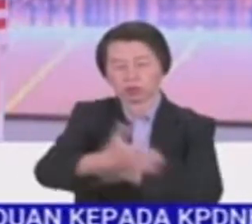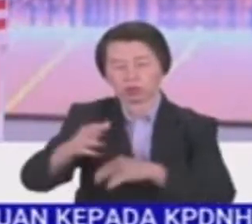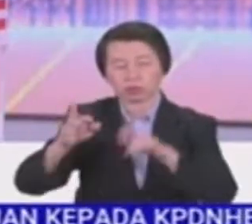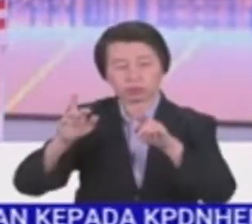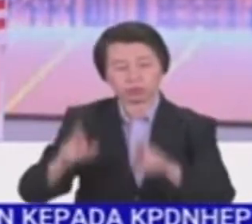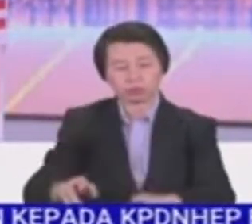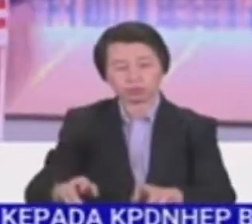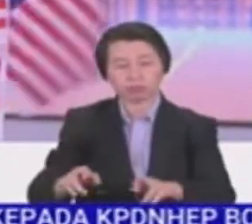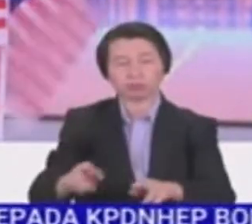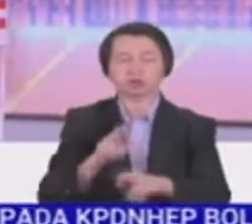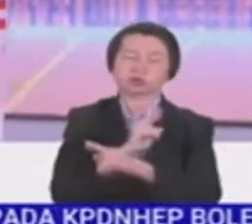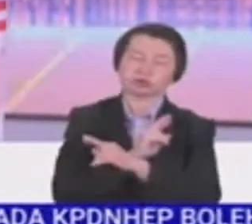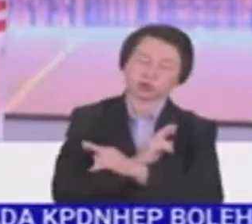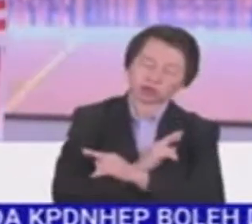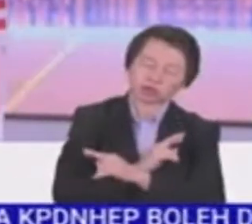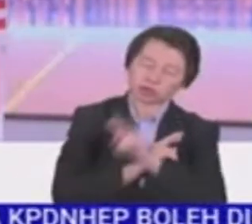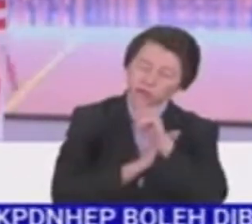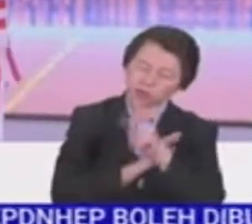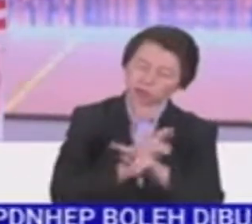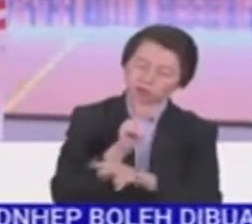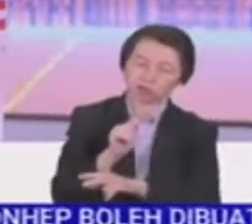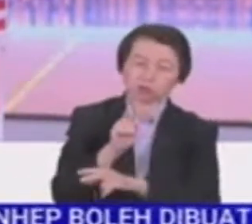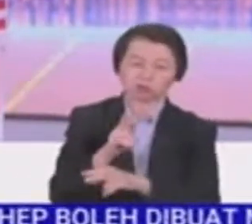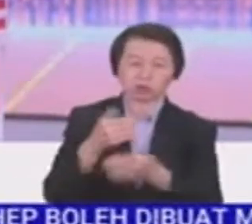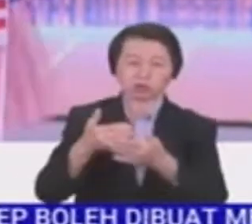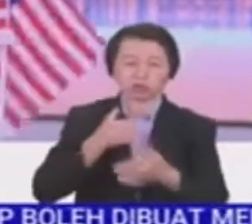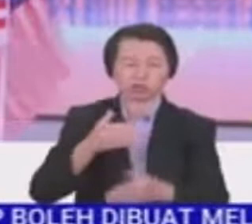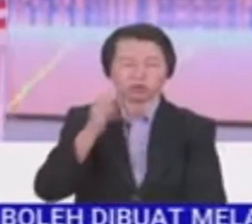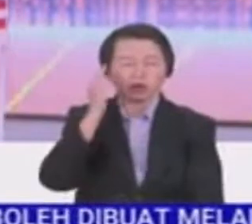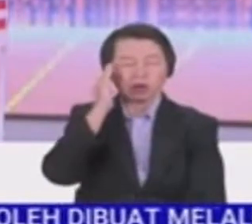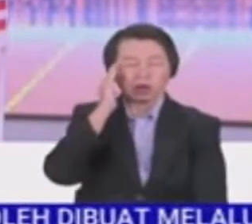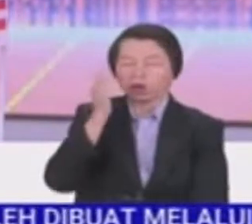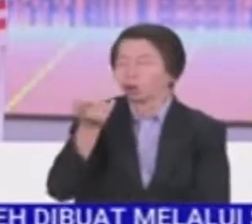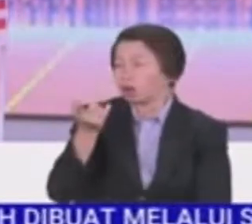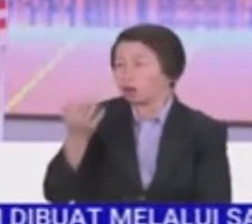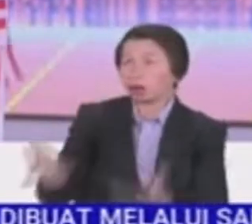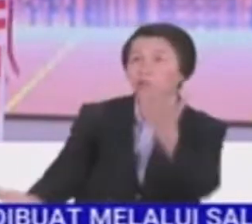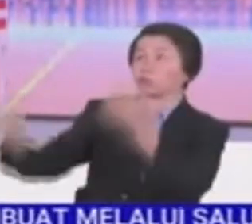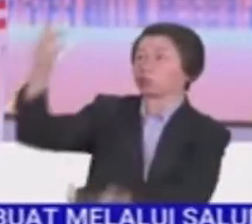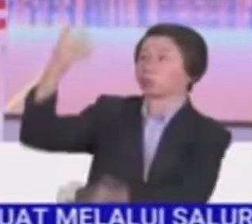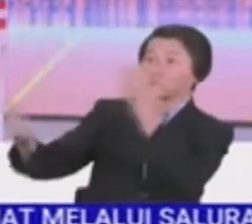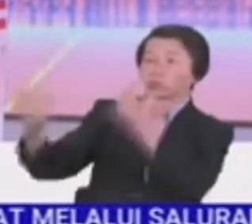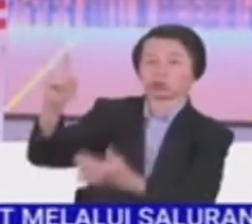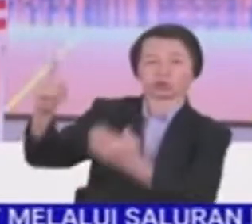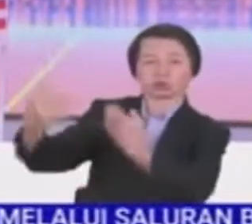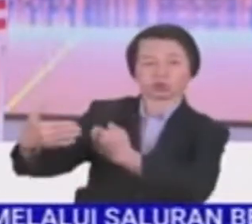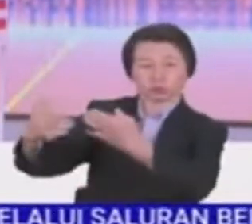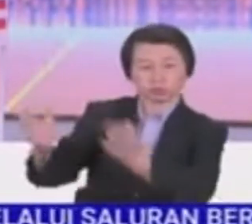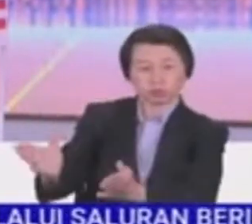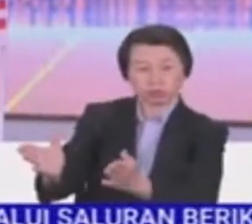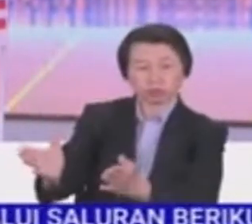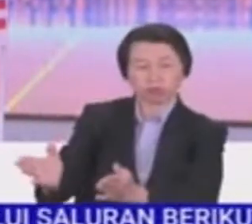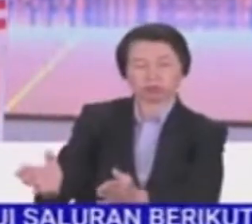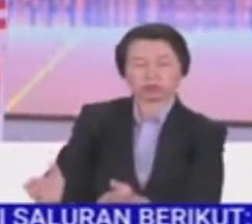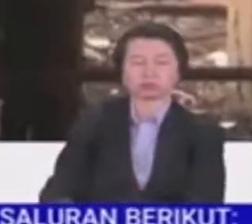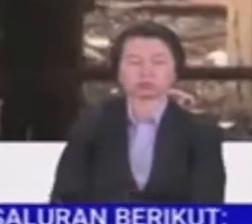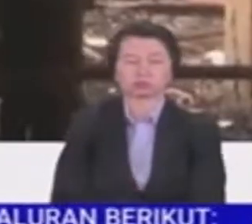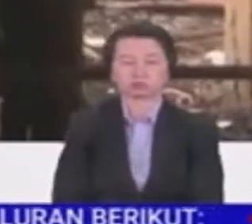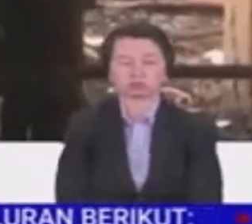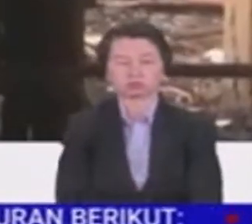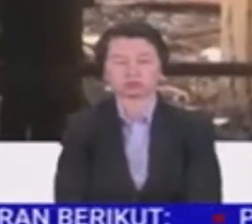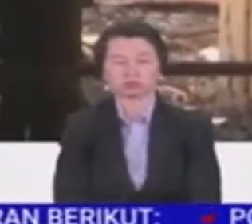penghuni sedang berehat dan menonton televisyen sebelum menyedari api marak dari salah sebuah bilik rumah berkenaan.